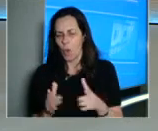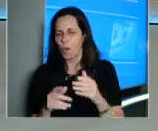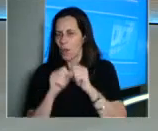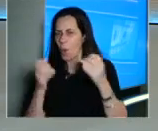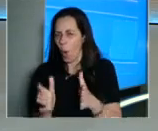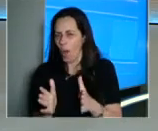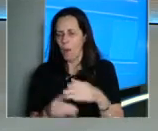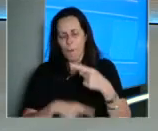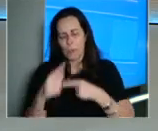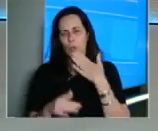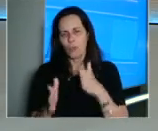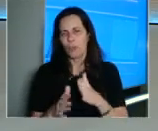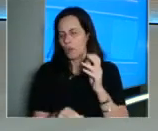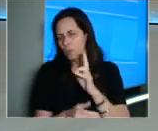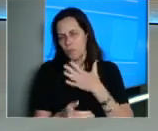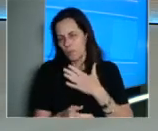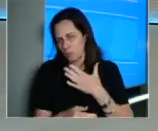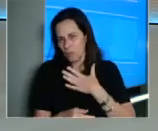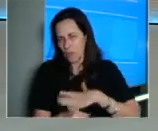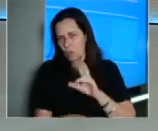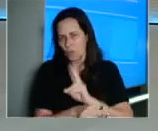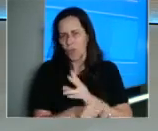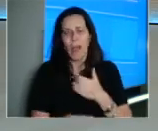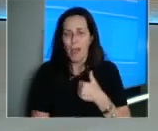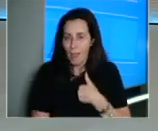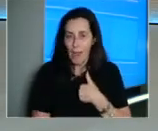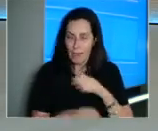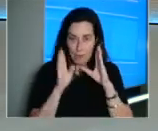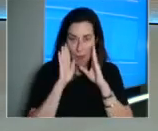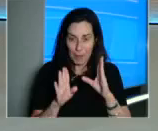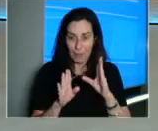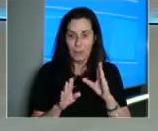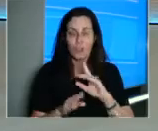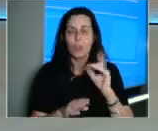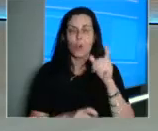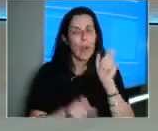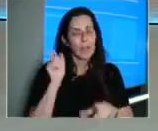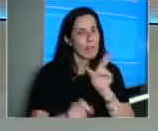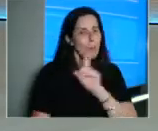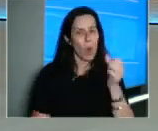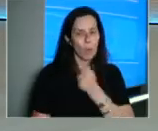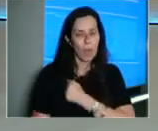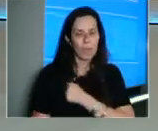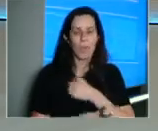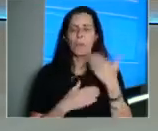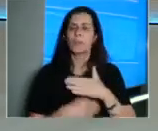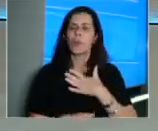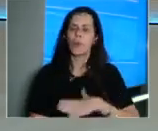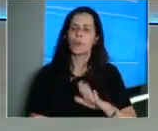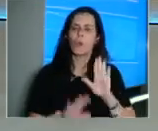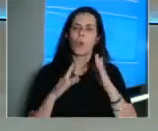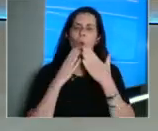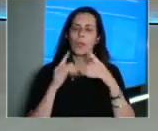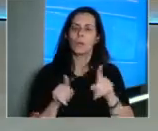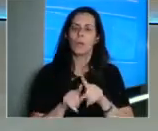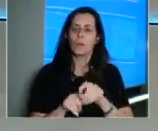התורה, במסורת היהודית. רוצים לשמור את זה כמו שצריך. כן. אני מאמין שכל אדם, גם שהוא לא דתי, בסוף רוצה כותל,